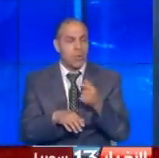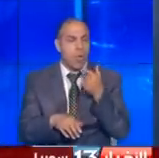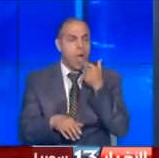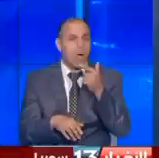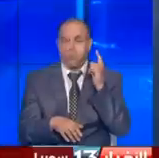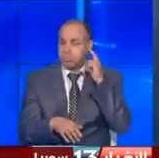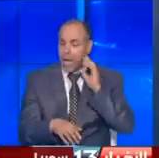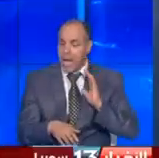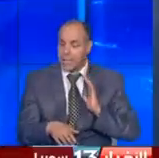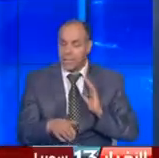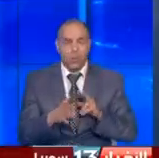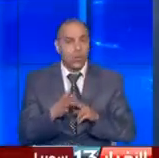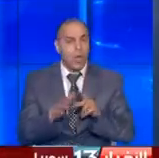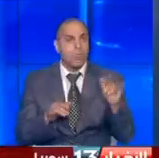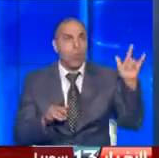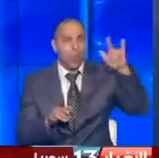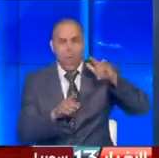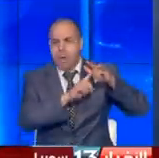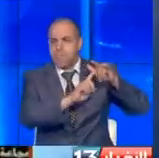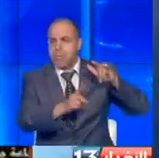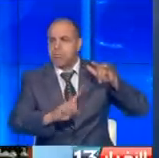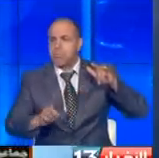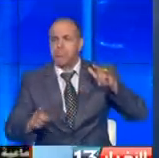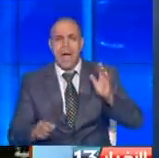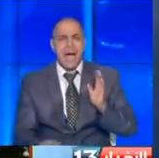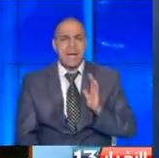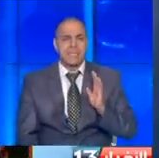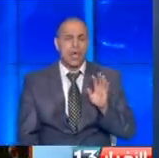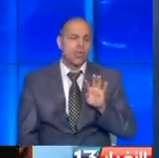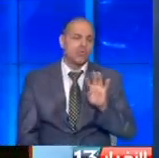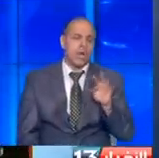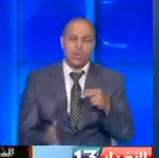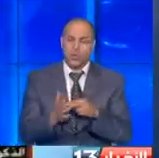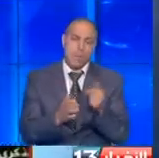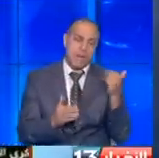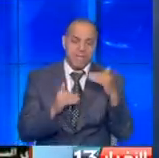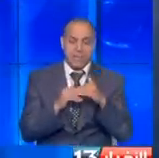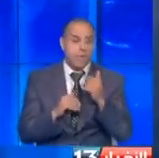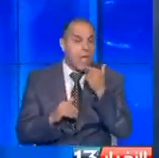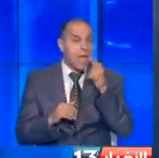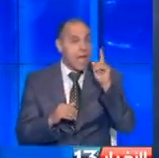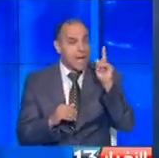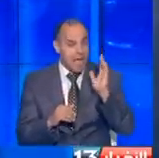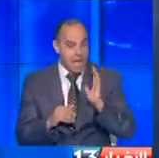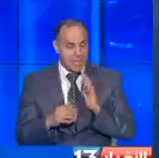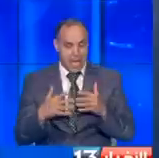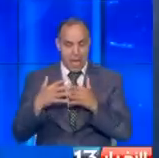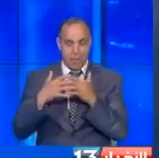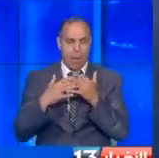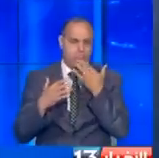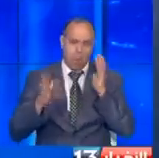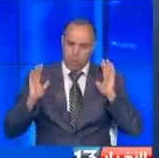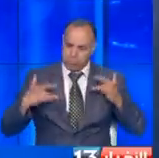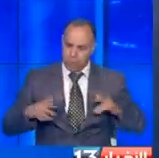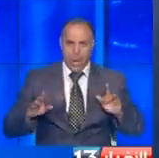وأوضح المصدر العسكري أن الطائرات قصفت أحد المواقع العسكرية في شرق سوريا ليلة أمس، إلا أن الجيش الأمريكي نفى